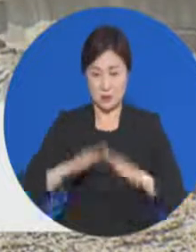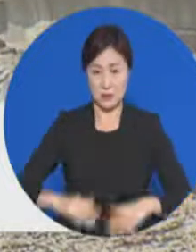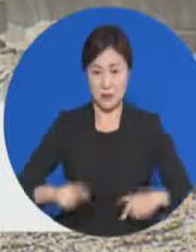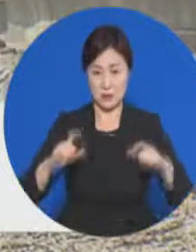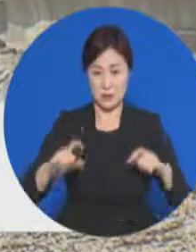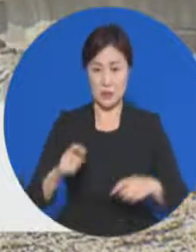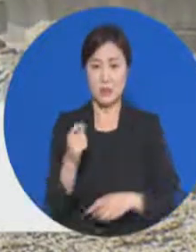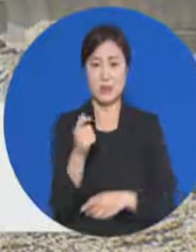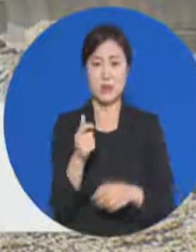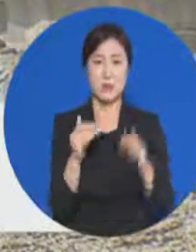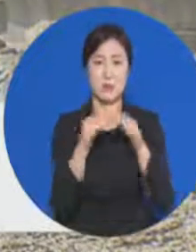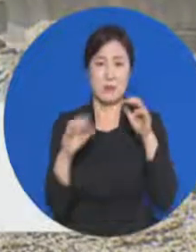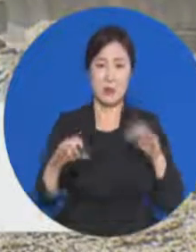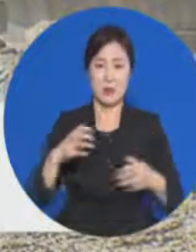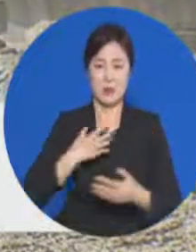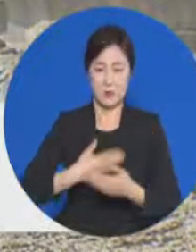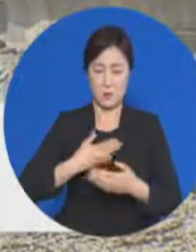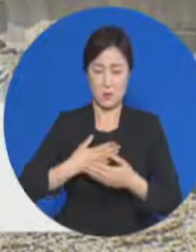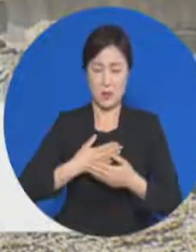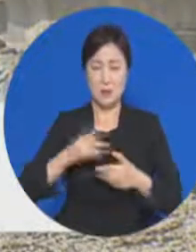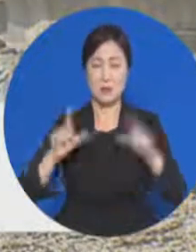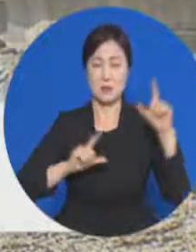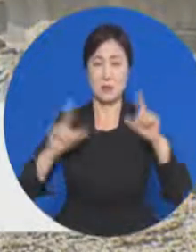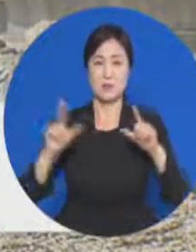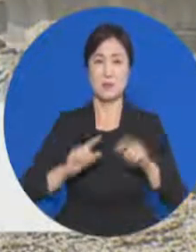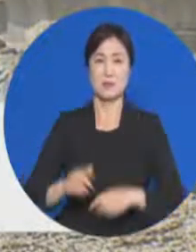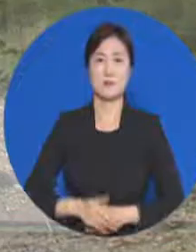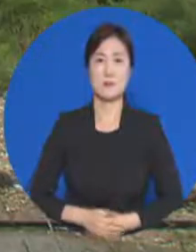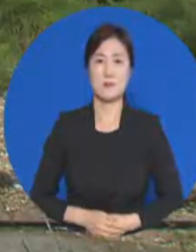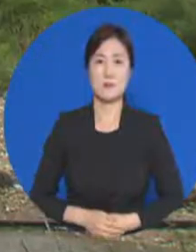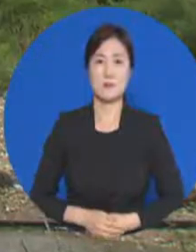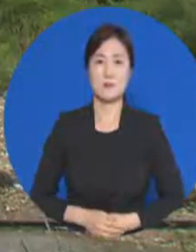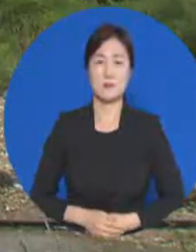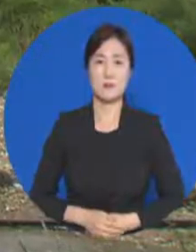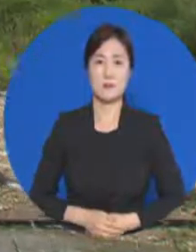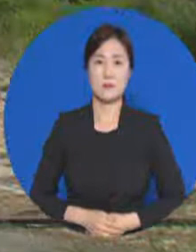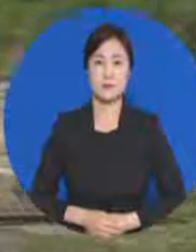마을이 불안감에 휩싸였습니다. 김진선 기자입니다.